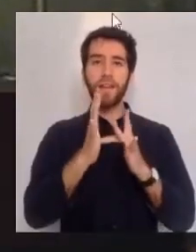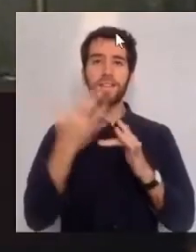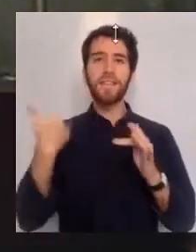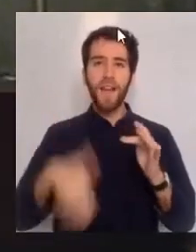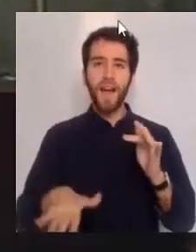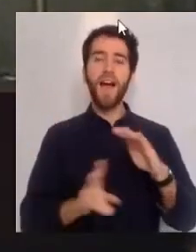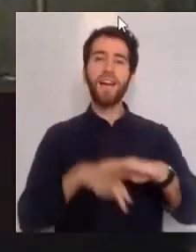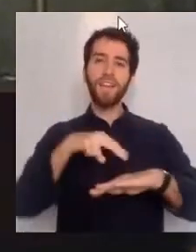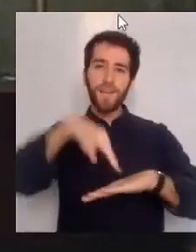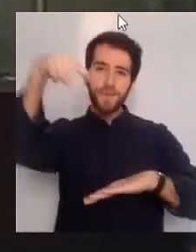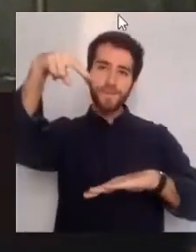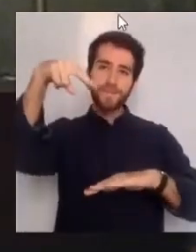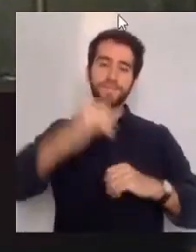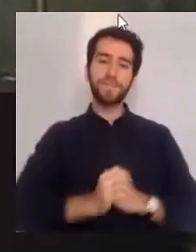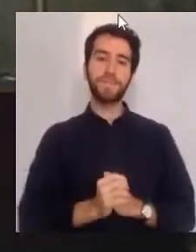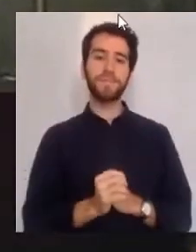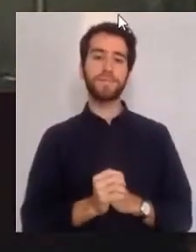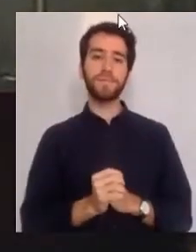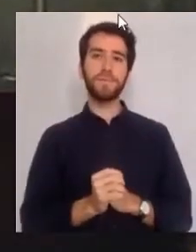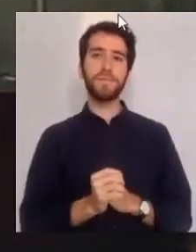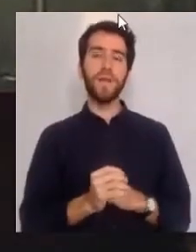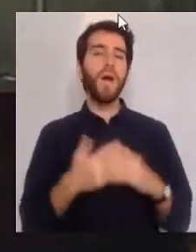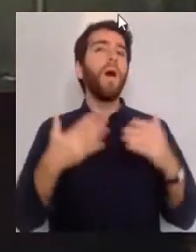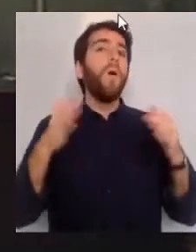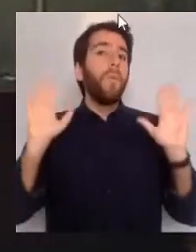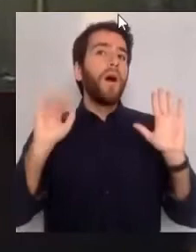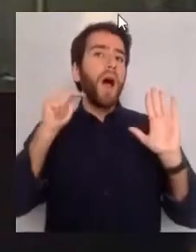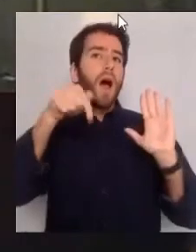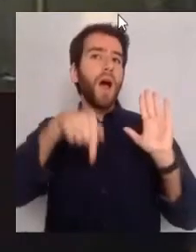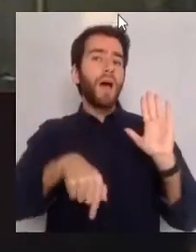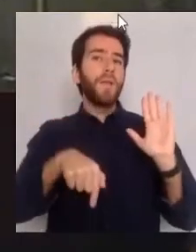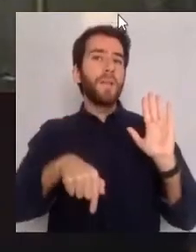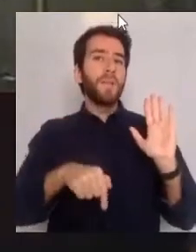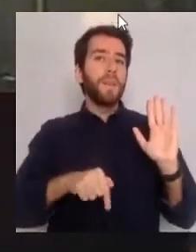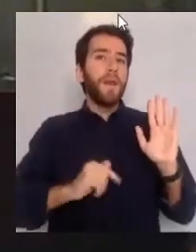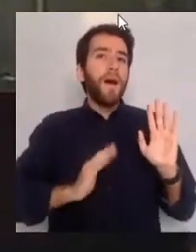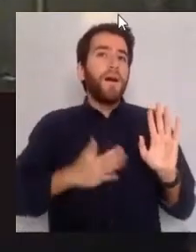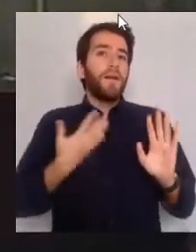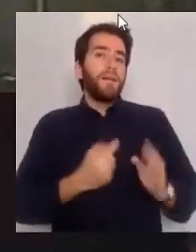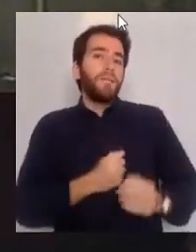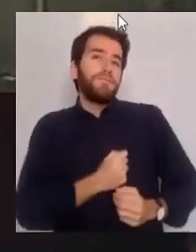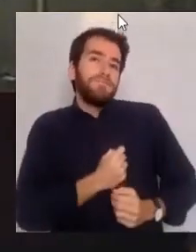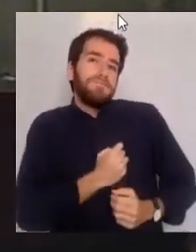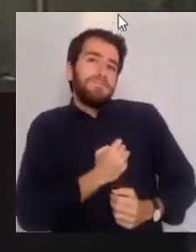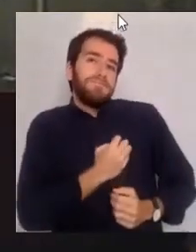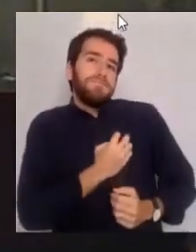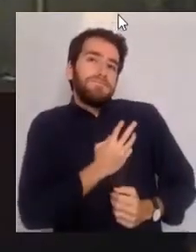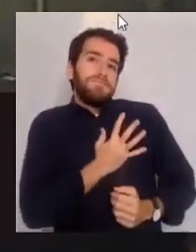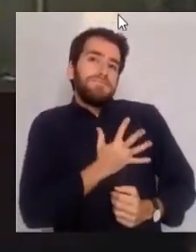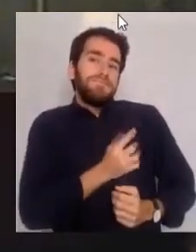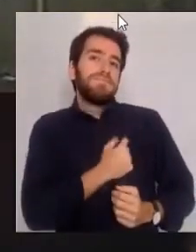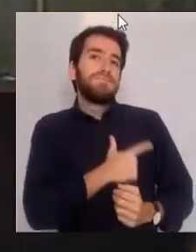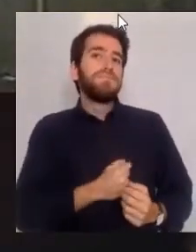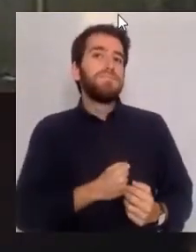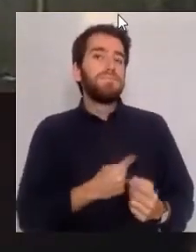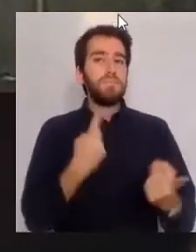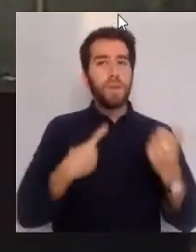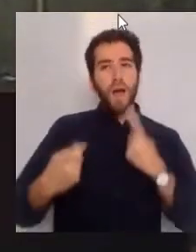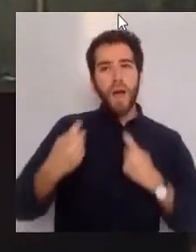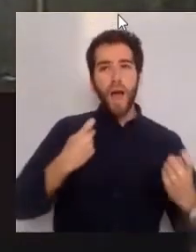ressuscitat. Però potser avui pugui sorgir en el cor de molts una pregunta com